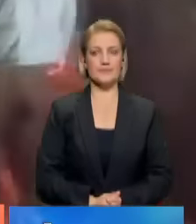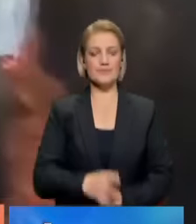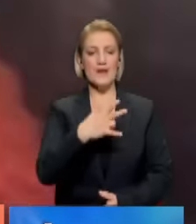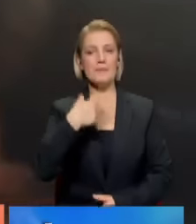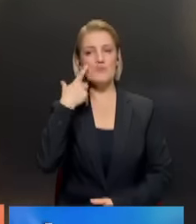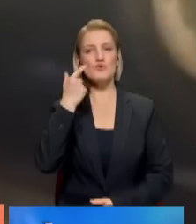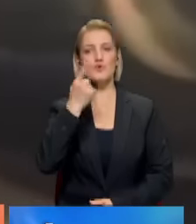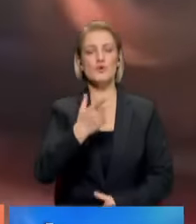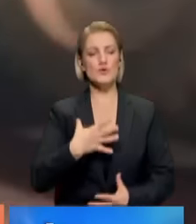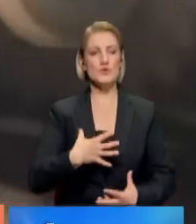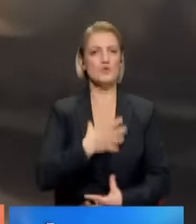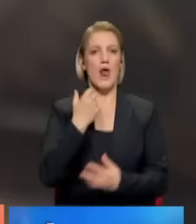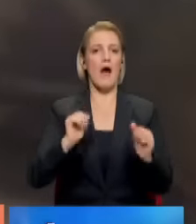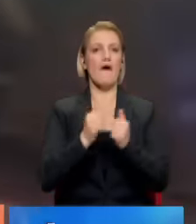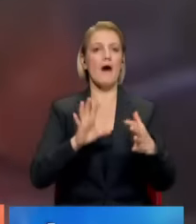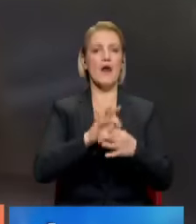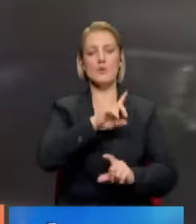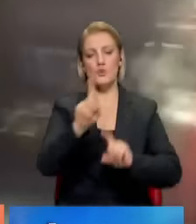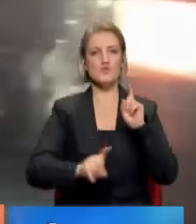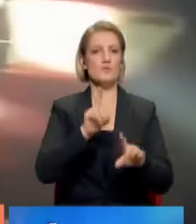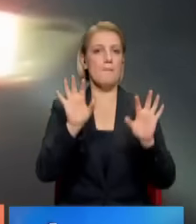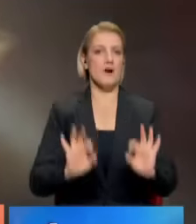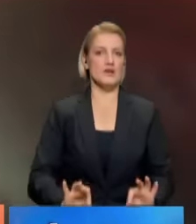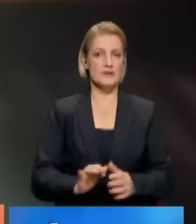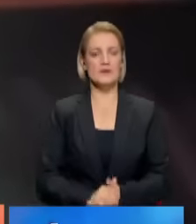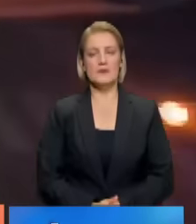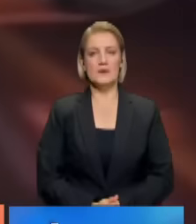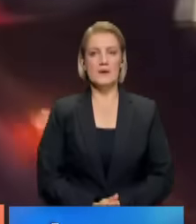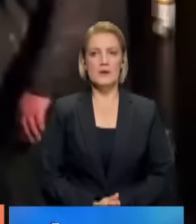Emniyet Müdürlüğü'nü yasa boğan kazayla ilgili soruşturma başlatıldı.